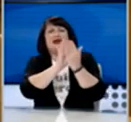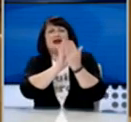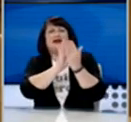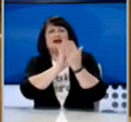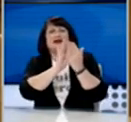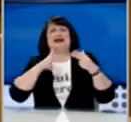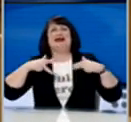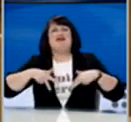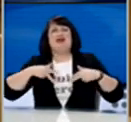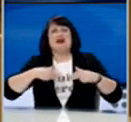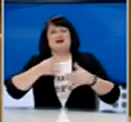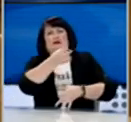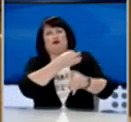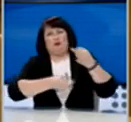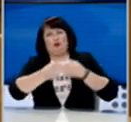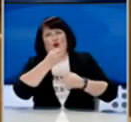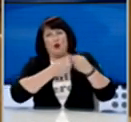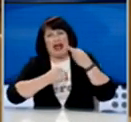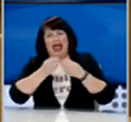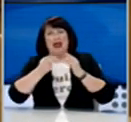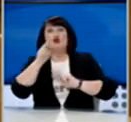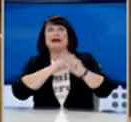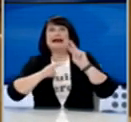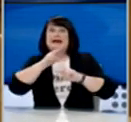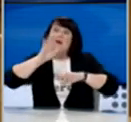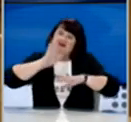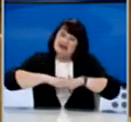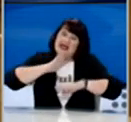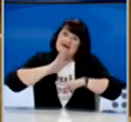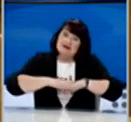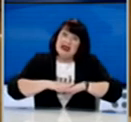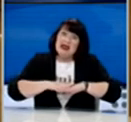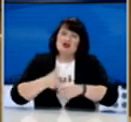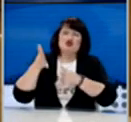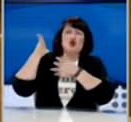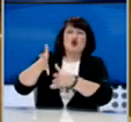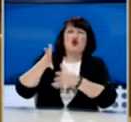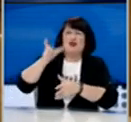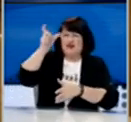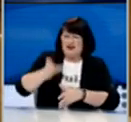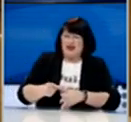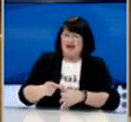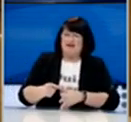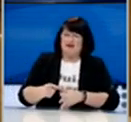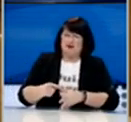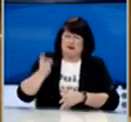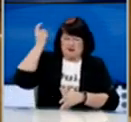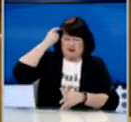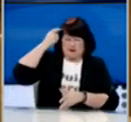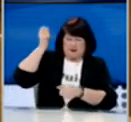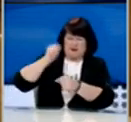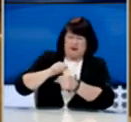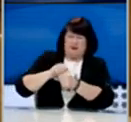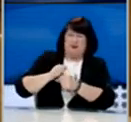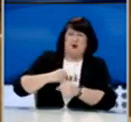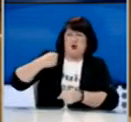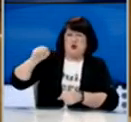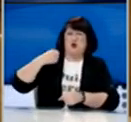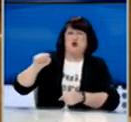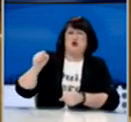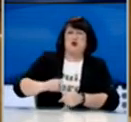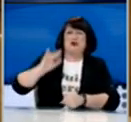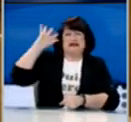αφήγημα της ανθρωπογενούς κλιματικής κρίσης χλευάζεται ως αιρετικός ψεκασμένοι και φυσικά ως